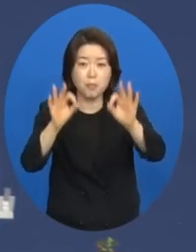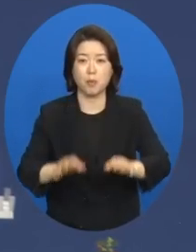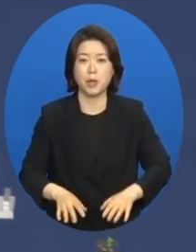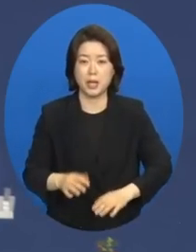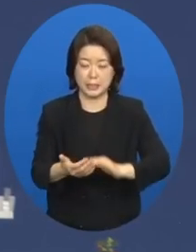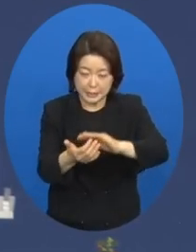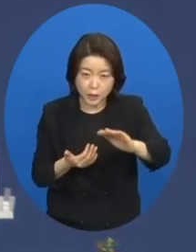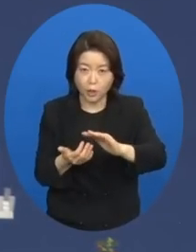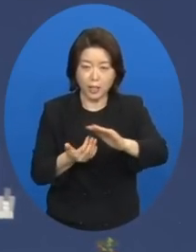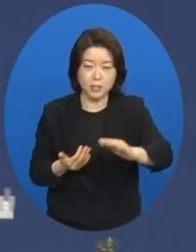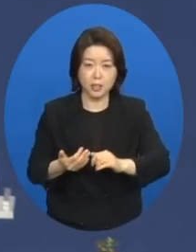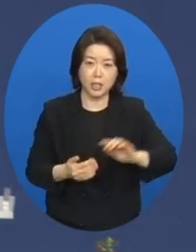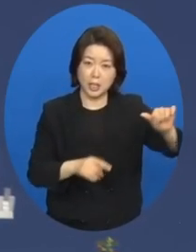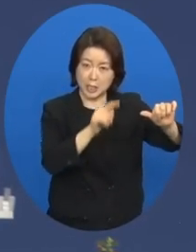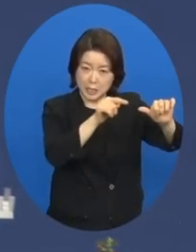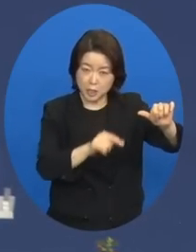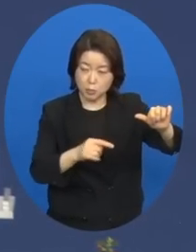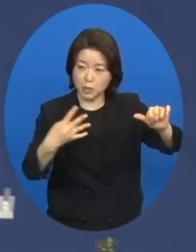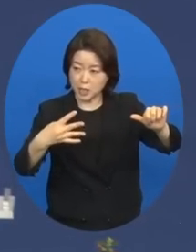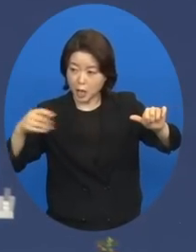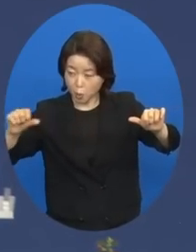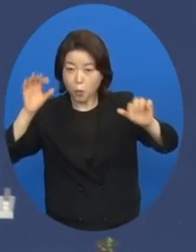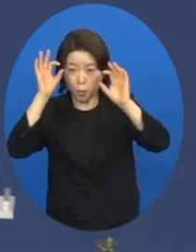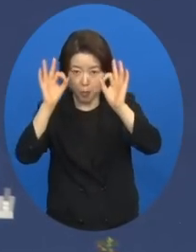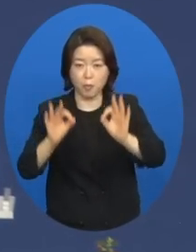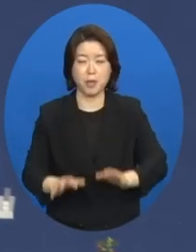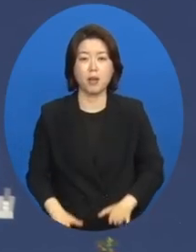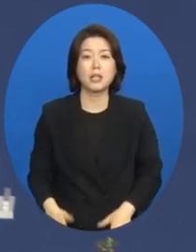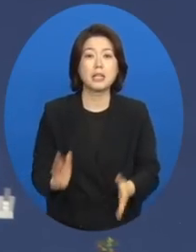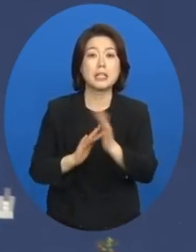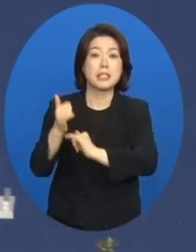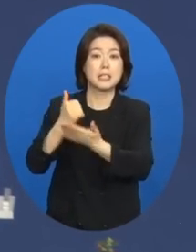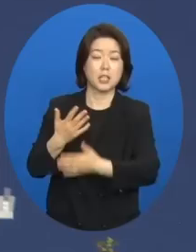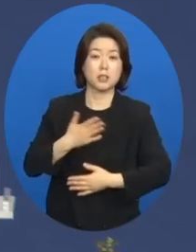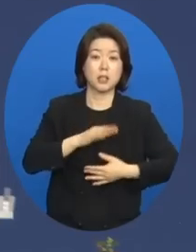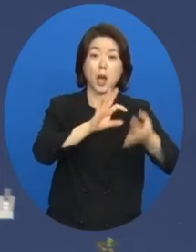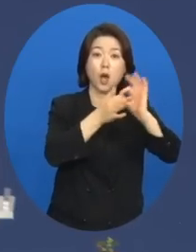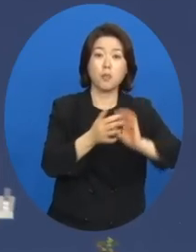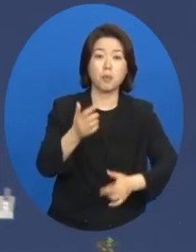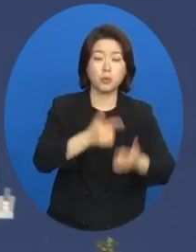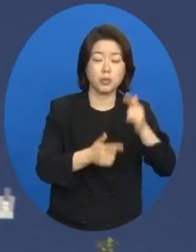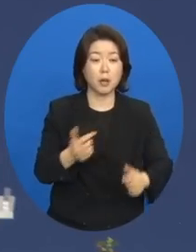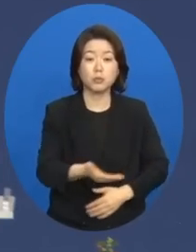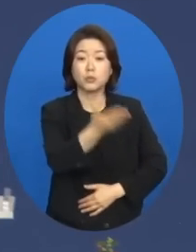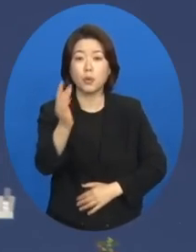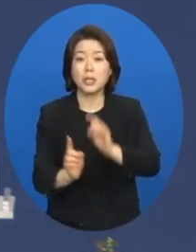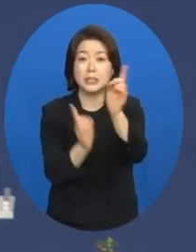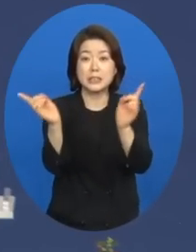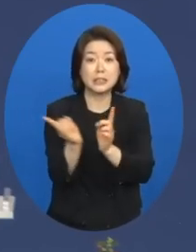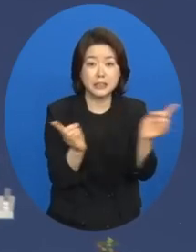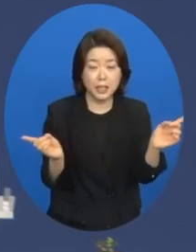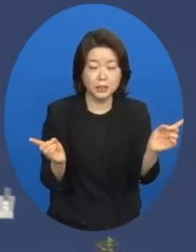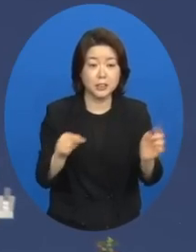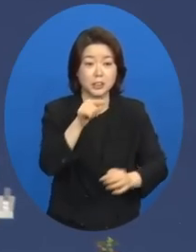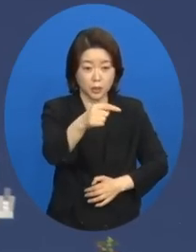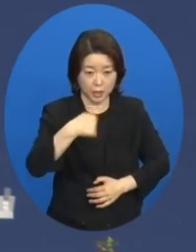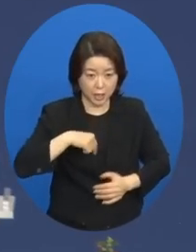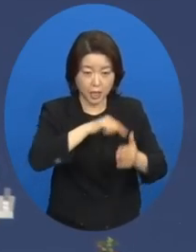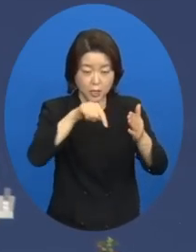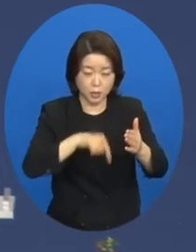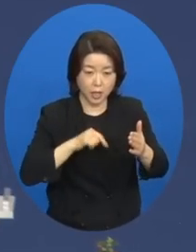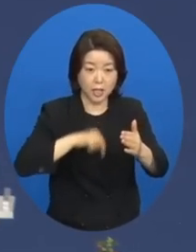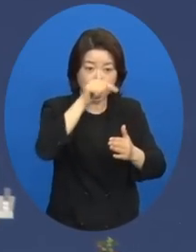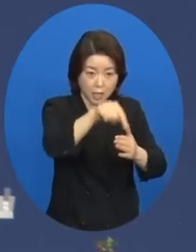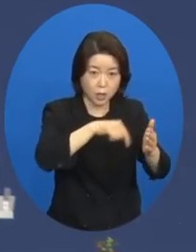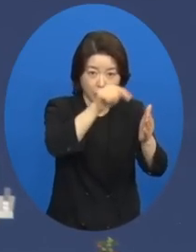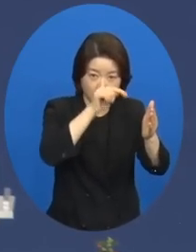그보다 먼저 요한복음 15장 4절 5절에 보면 예수님이 나는 포도나무고 너희는 가지니 저가 내 안에 내가 저 안에 있으면